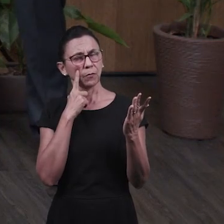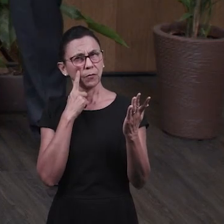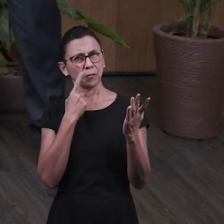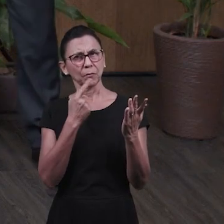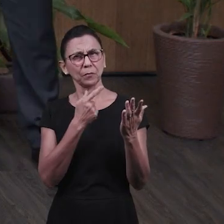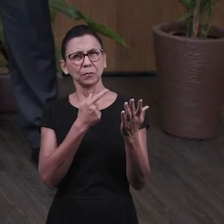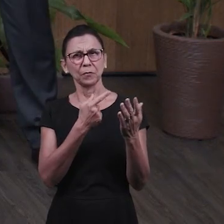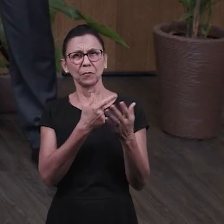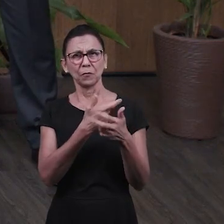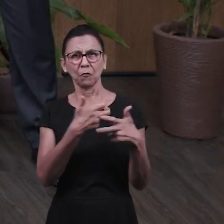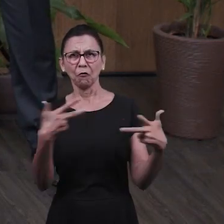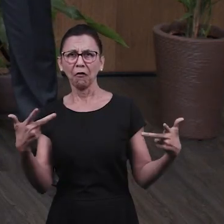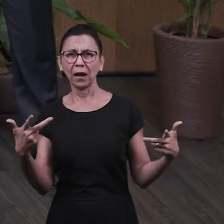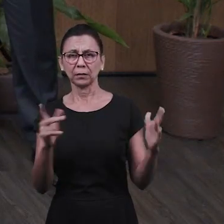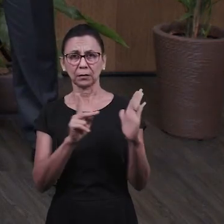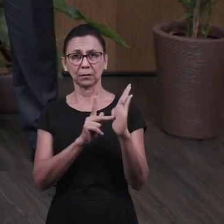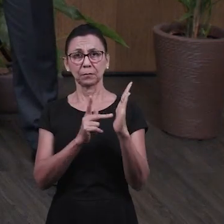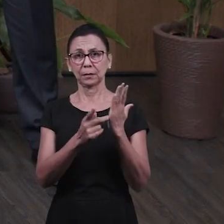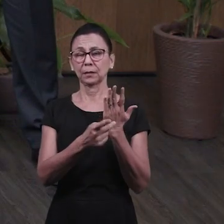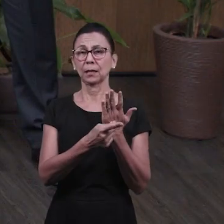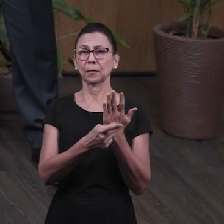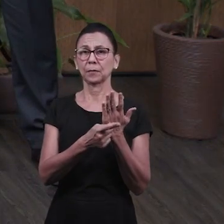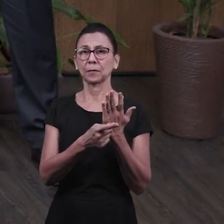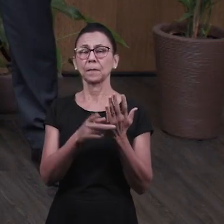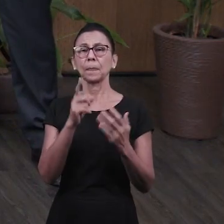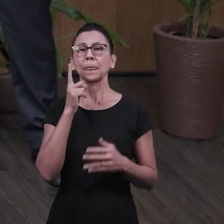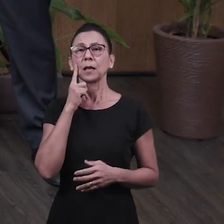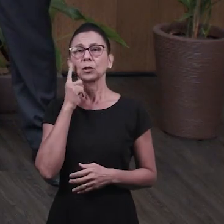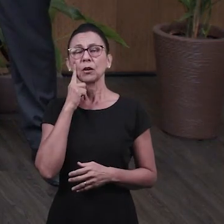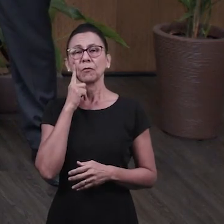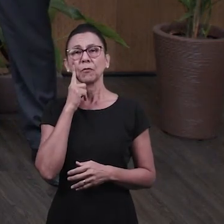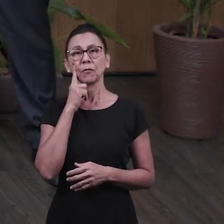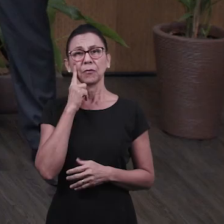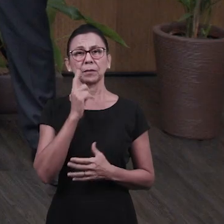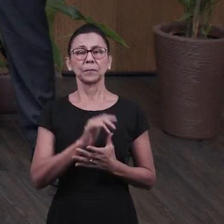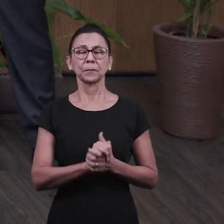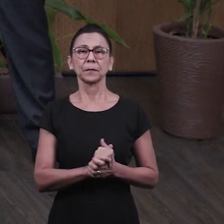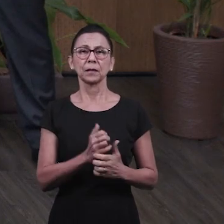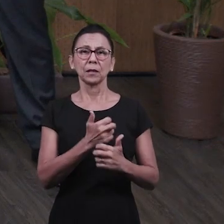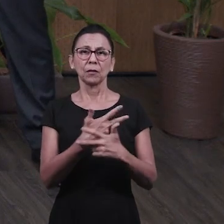parabole, comme beaucoup d'autres qui sont dans la Bible, nous